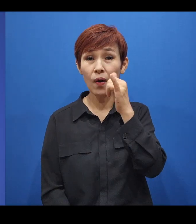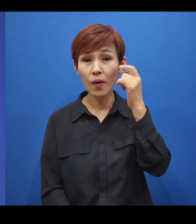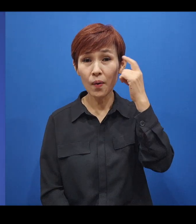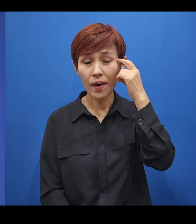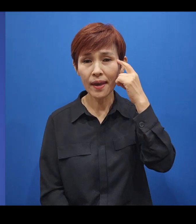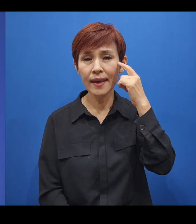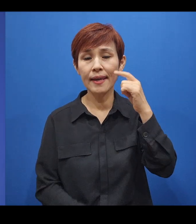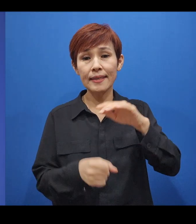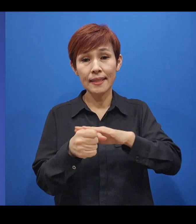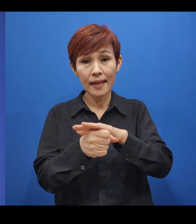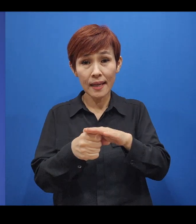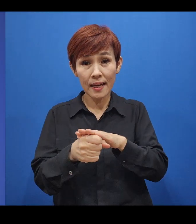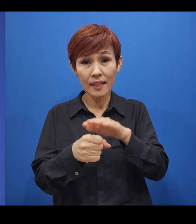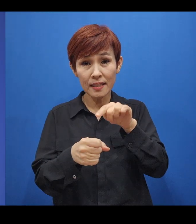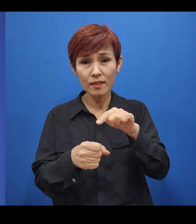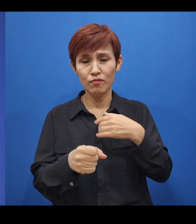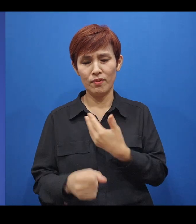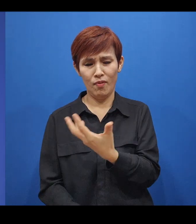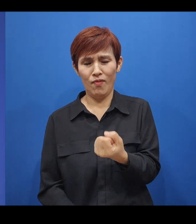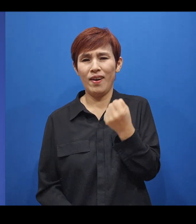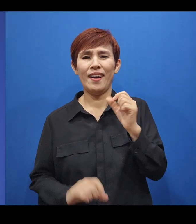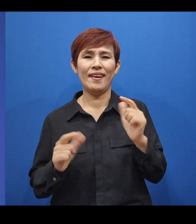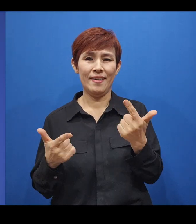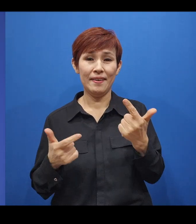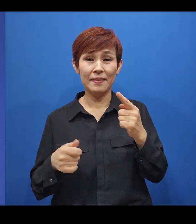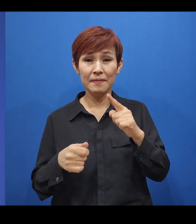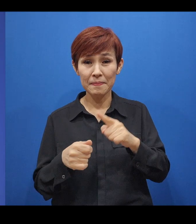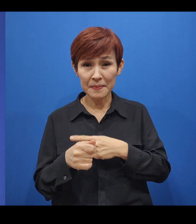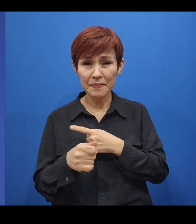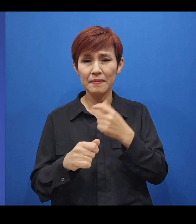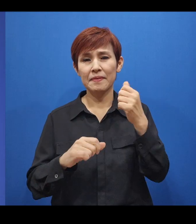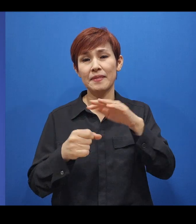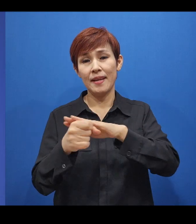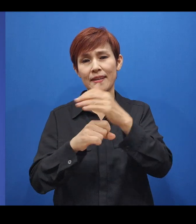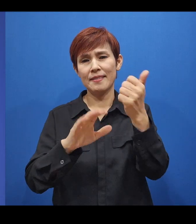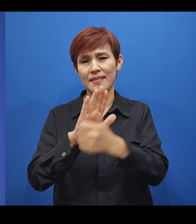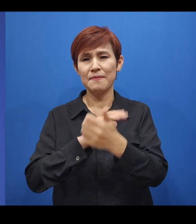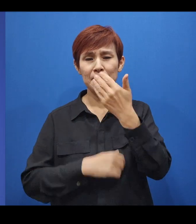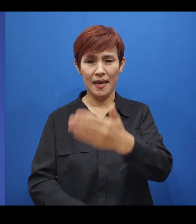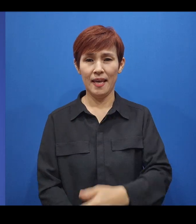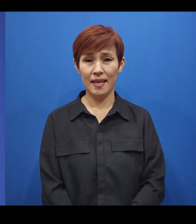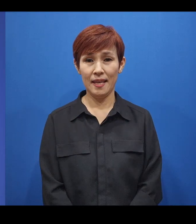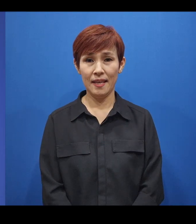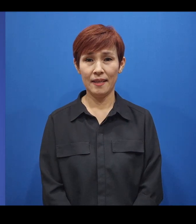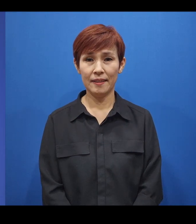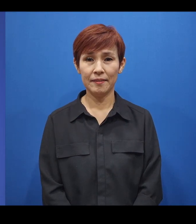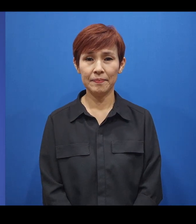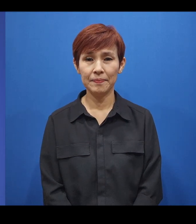원래 소속이 우리가 아니기 때문이에요. 우린 사랑할 수 없어요.